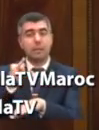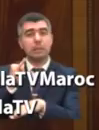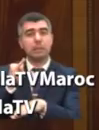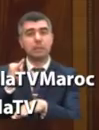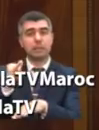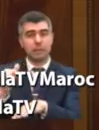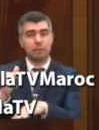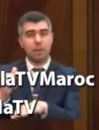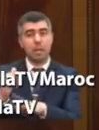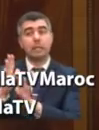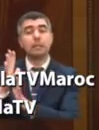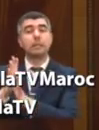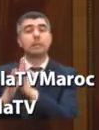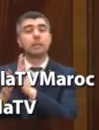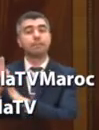بسبب معانوه